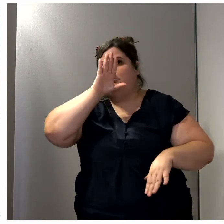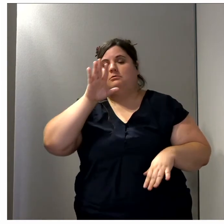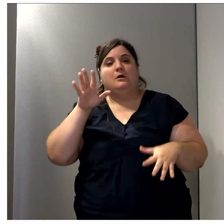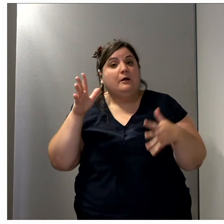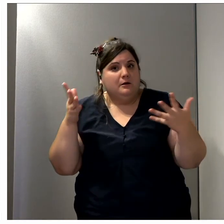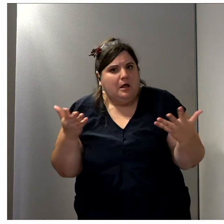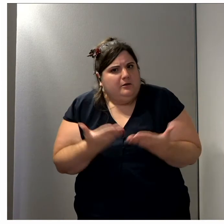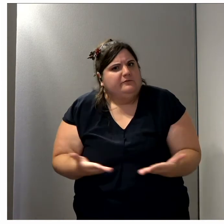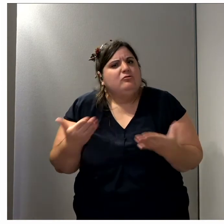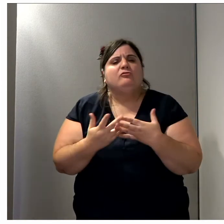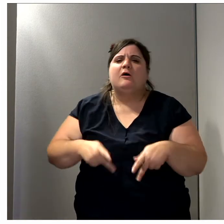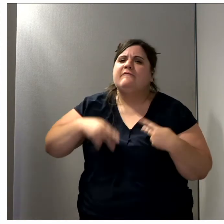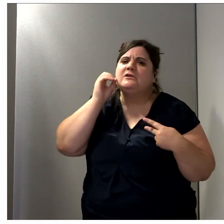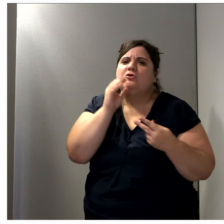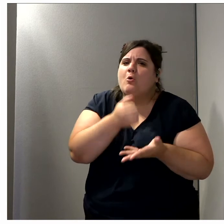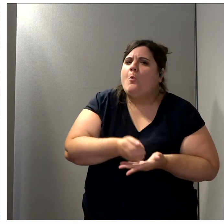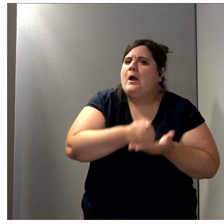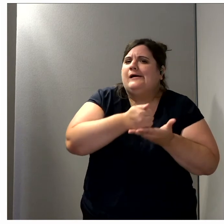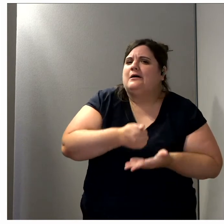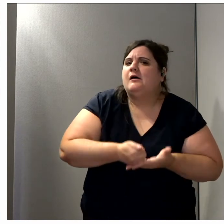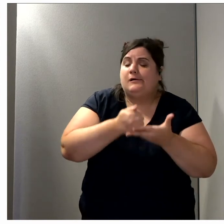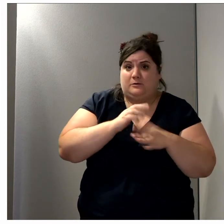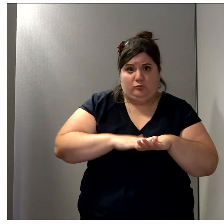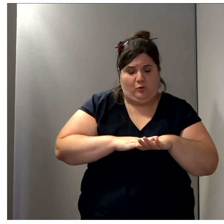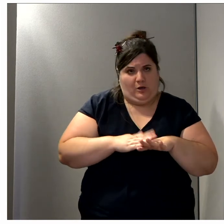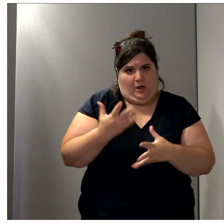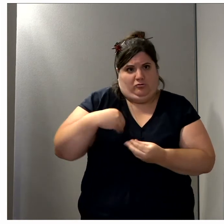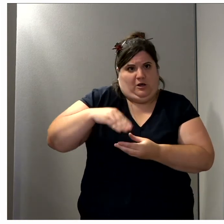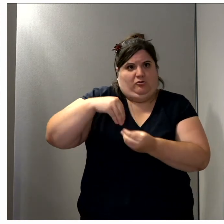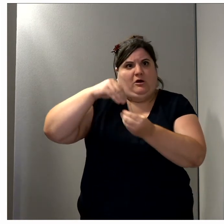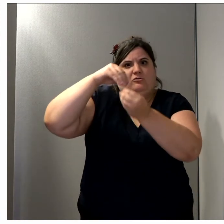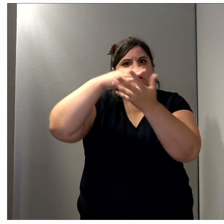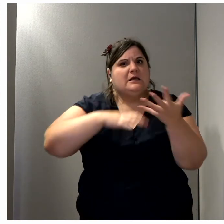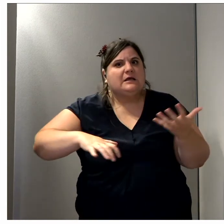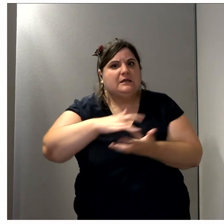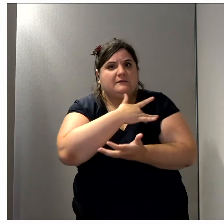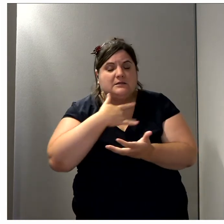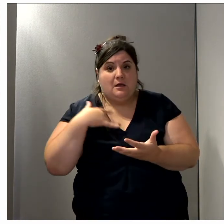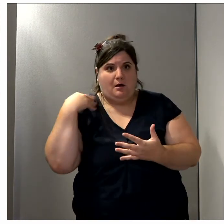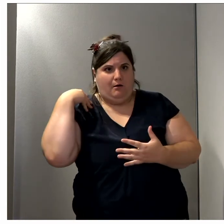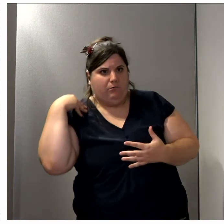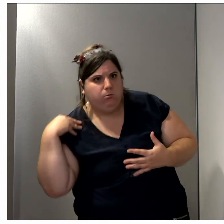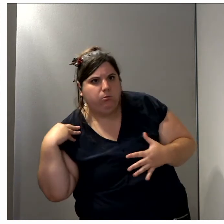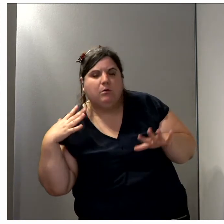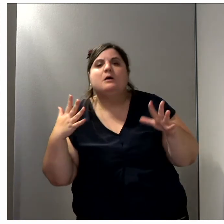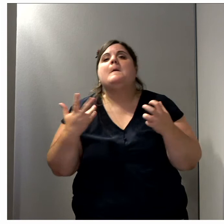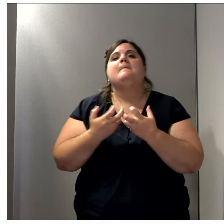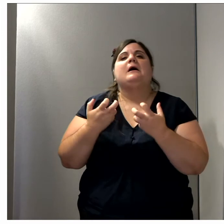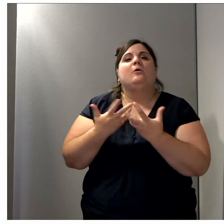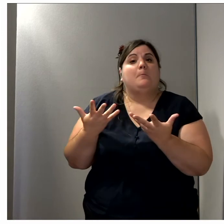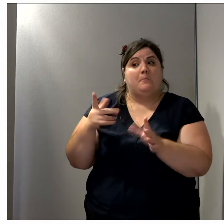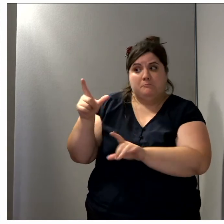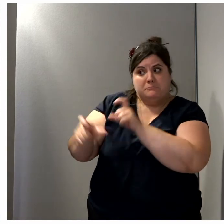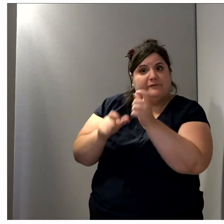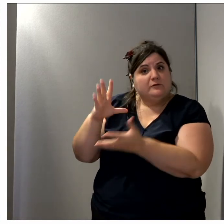absolument exponentielle. Franck Guichet en a parlé, notamment avec la pénurie de personnes de l'aide